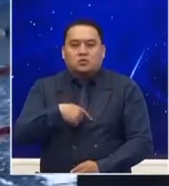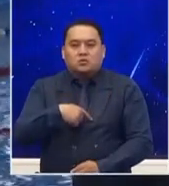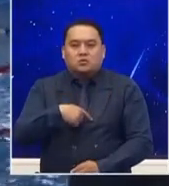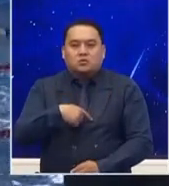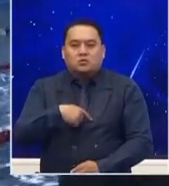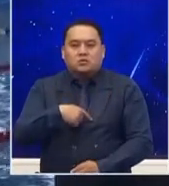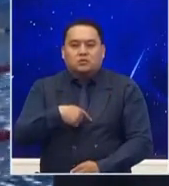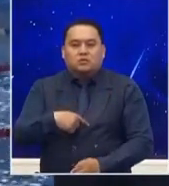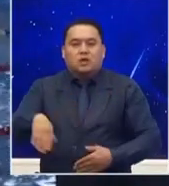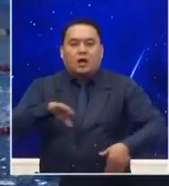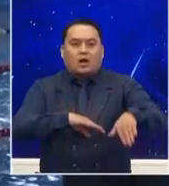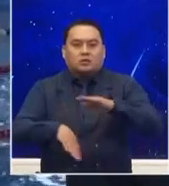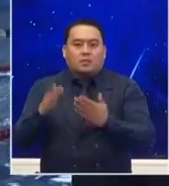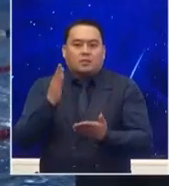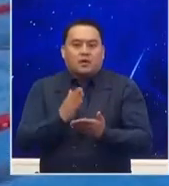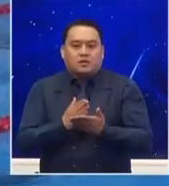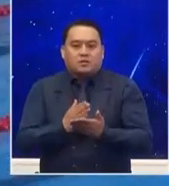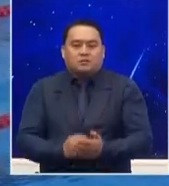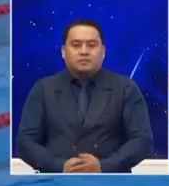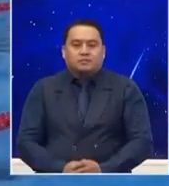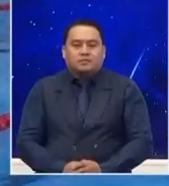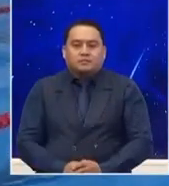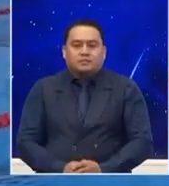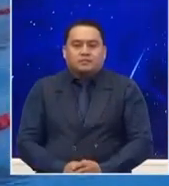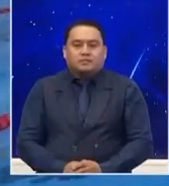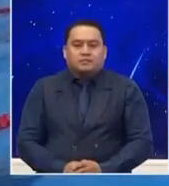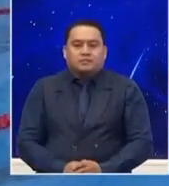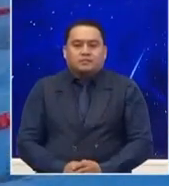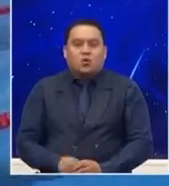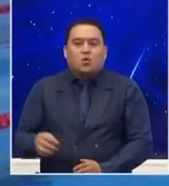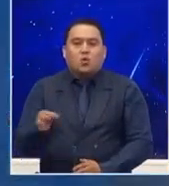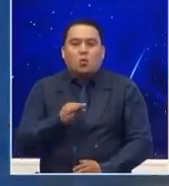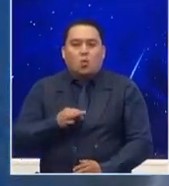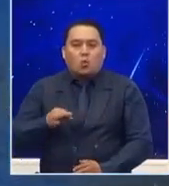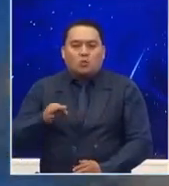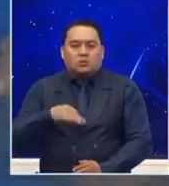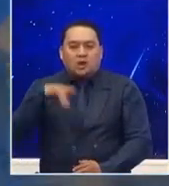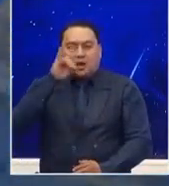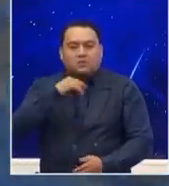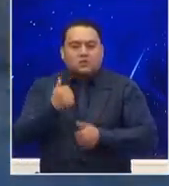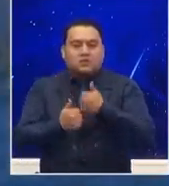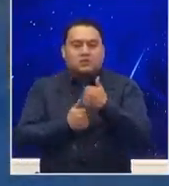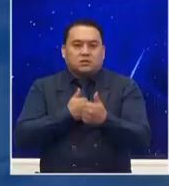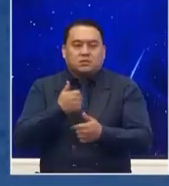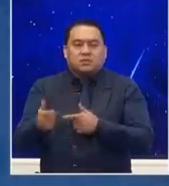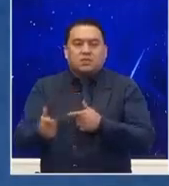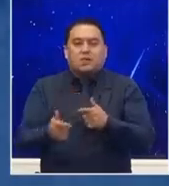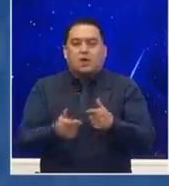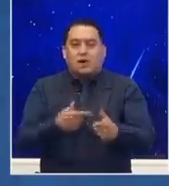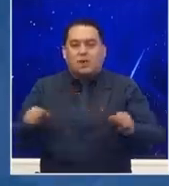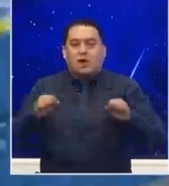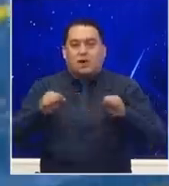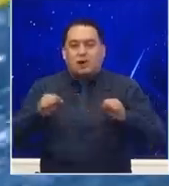сүйікті малтайтын әдісі бар, сонымен малтайды. Қазір облыстың жасөспірімдер құрамасы кезекті Қазақстан чемпионатына дайындалып жатыр. Ел